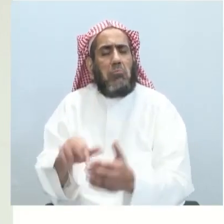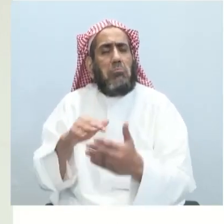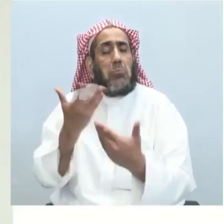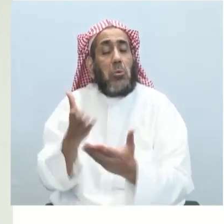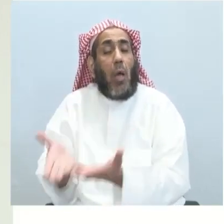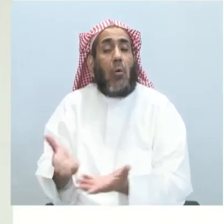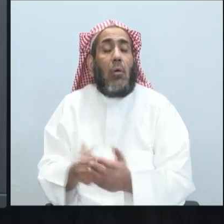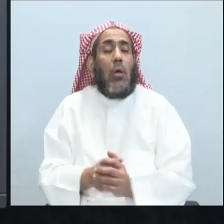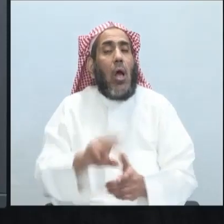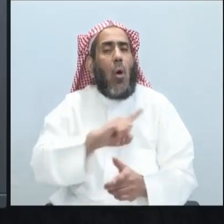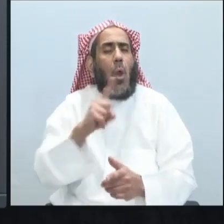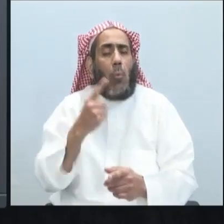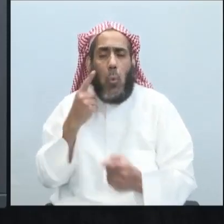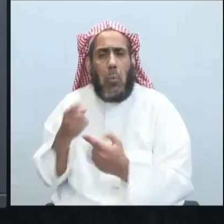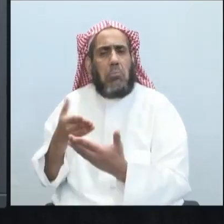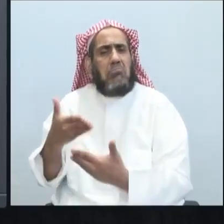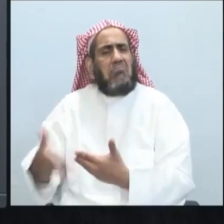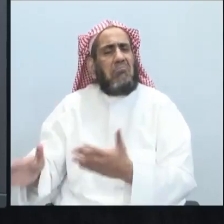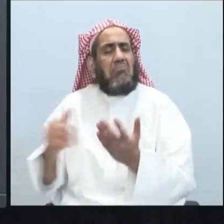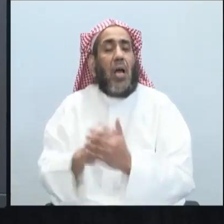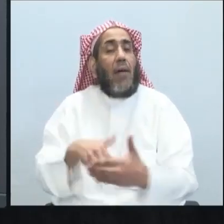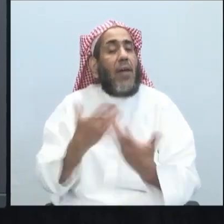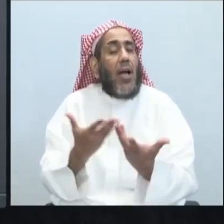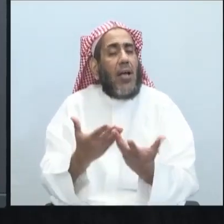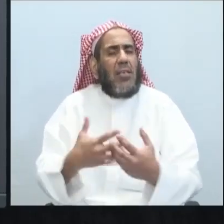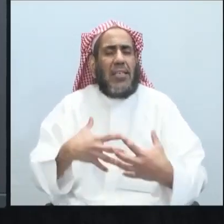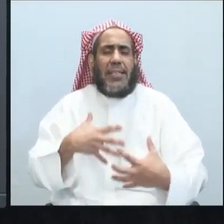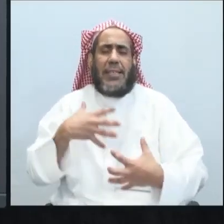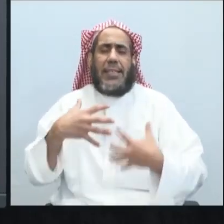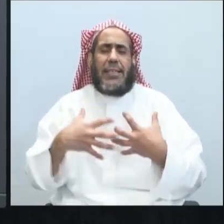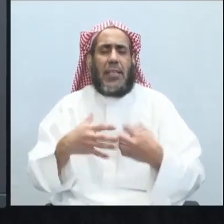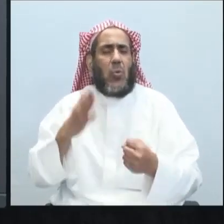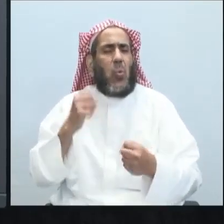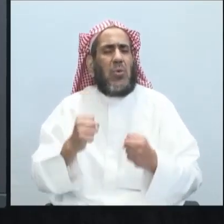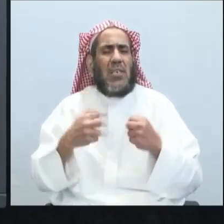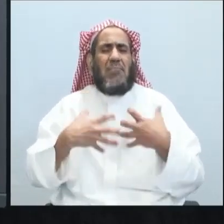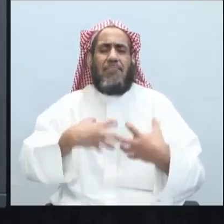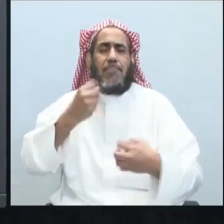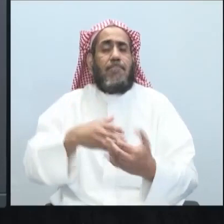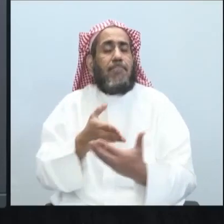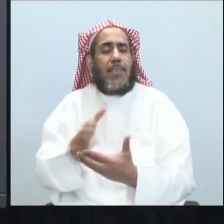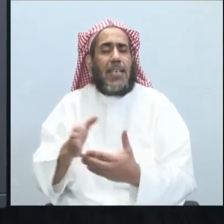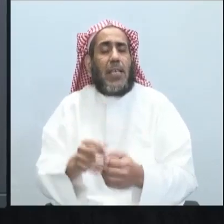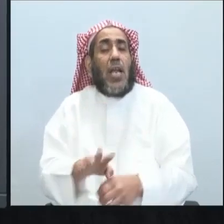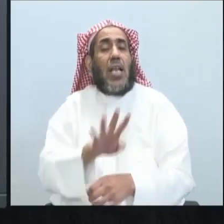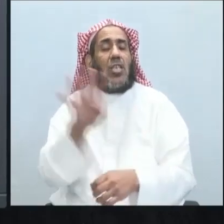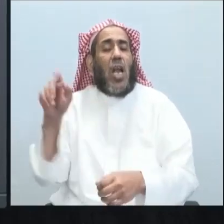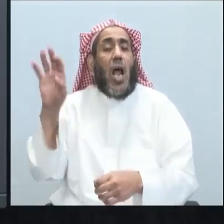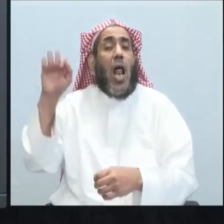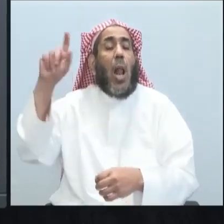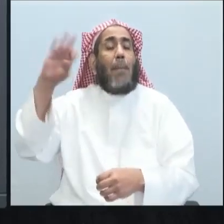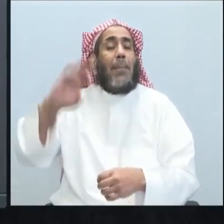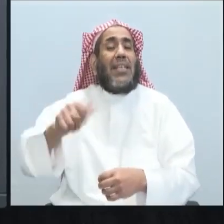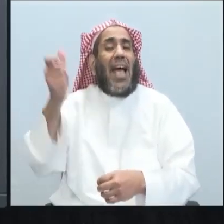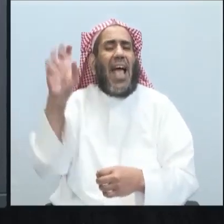عندهم ولم يلتفت اليه كثيرا فيعني اصابه شيء من التحسر والغضب فخرج الى شرقي المدان وهو ذاهب في